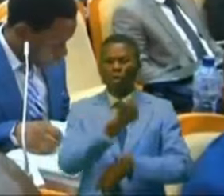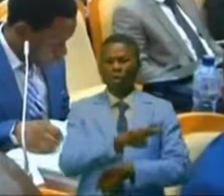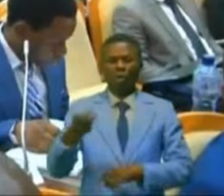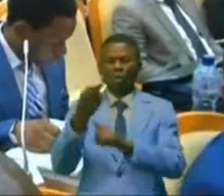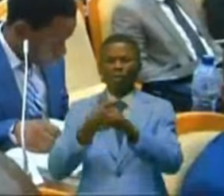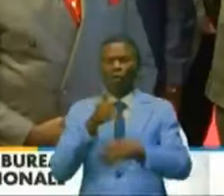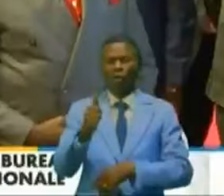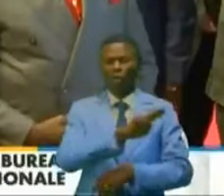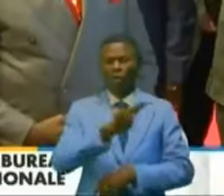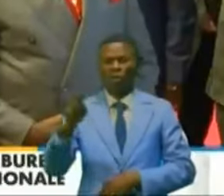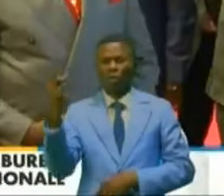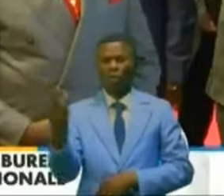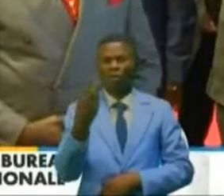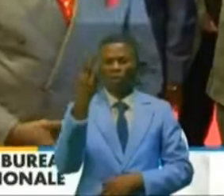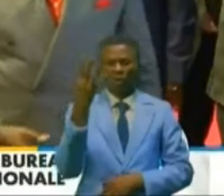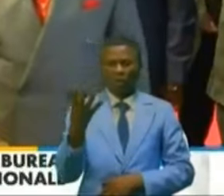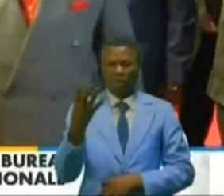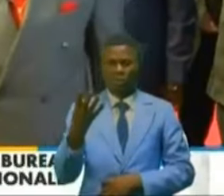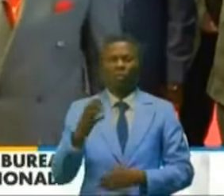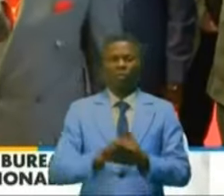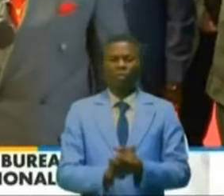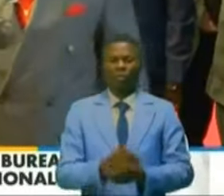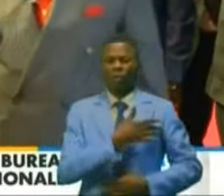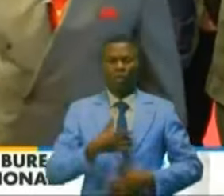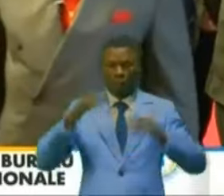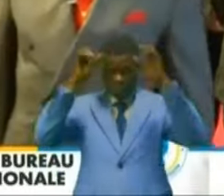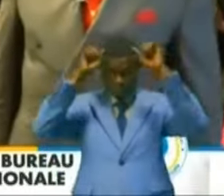22 janvier 2024. Honorable président,